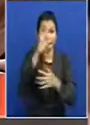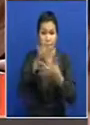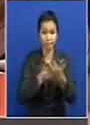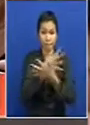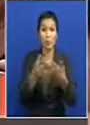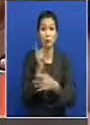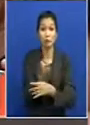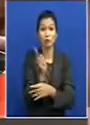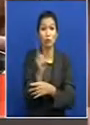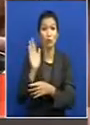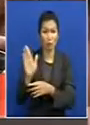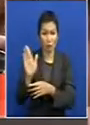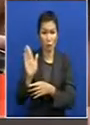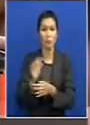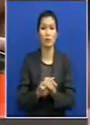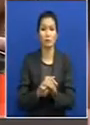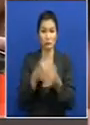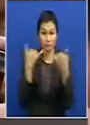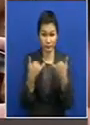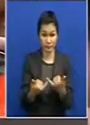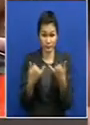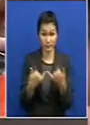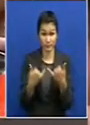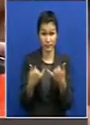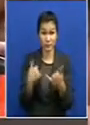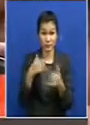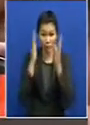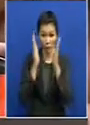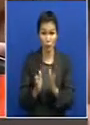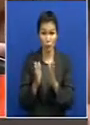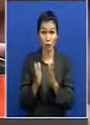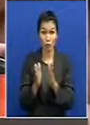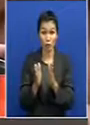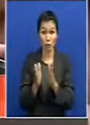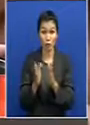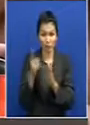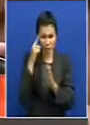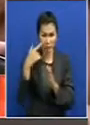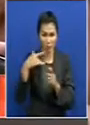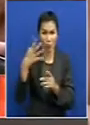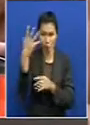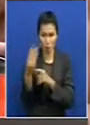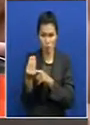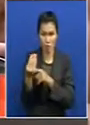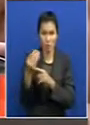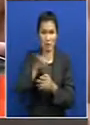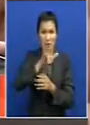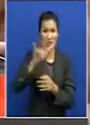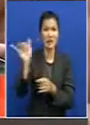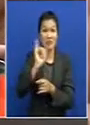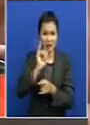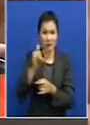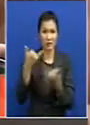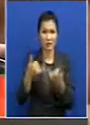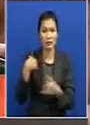เป็นไปตามปกตินะครับแล้วก็ในวันนี้นะจำนวนผู้โดยสารที่ตกค้างอยู่นะฮะก็ทางสาย